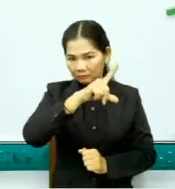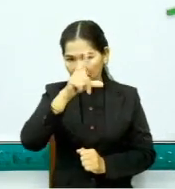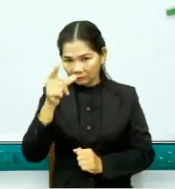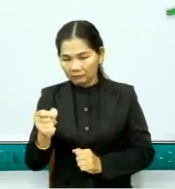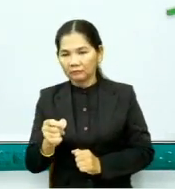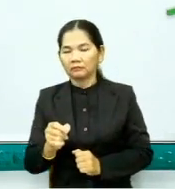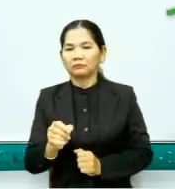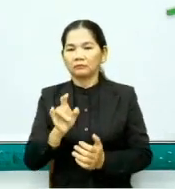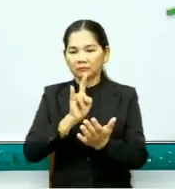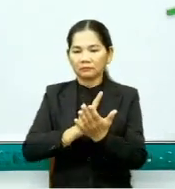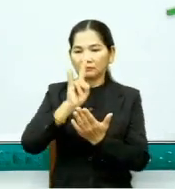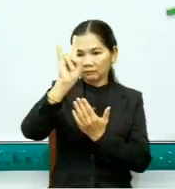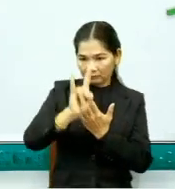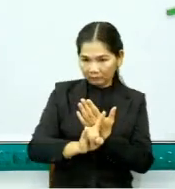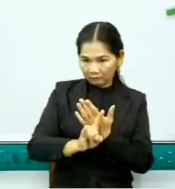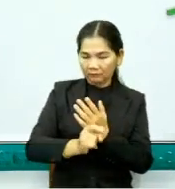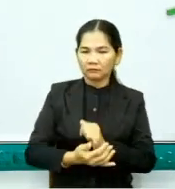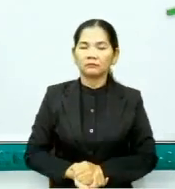แค่เมกระ